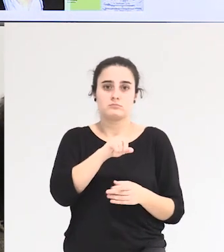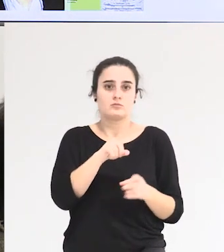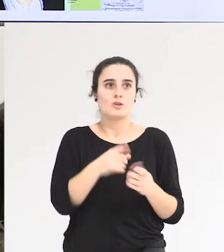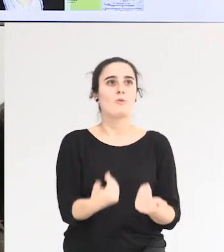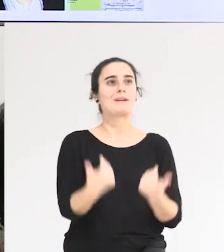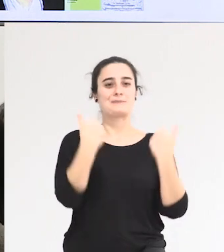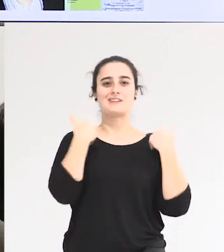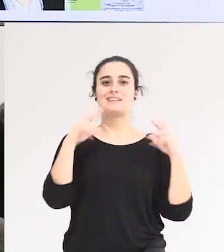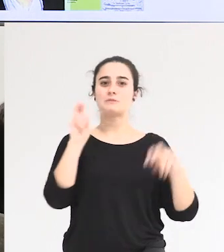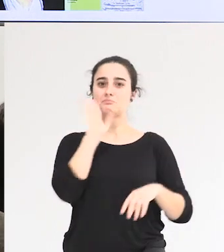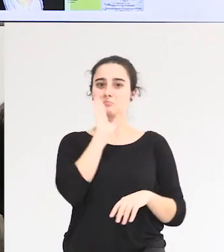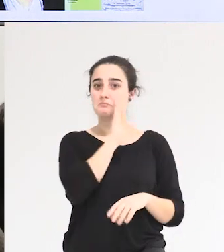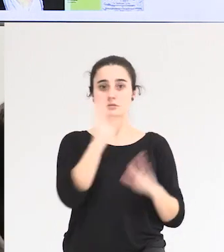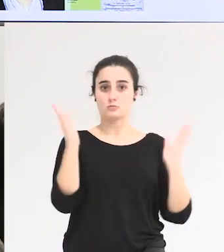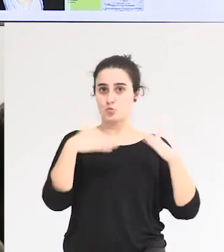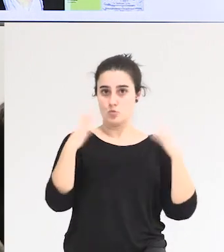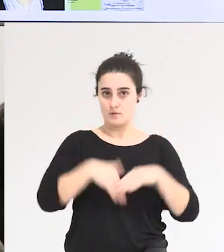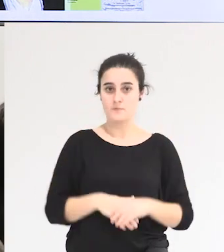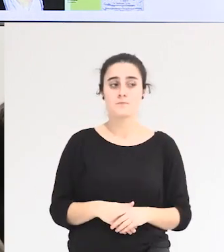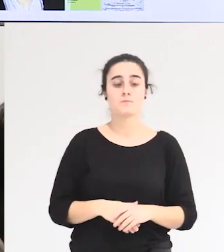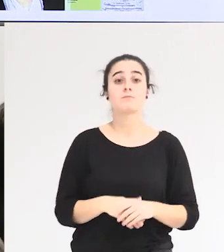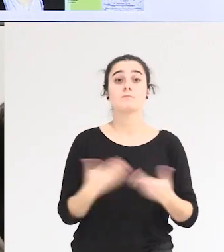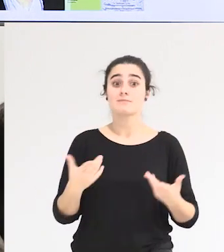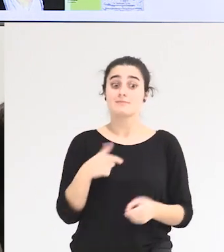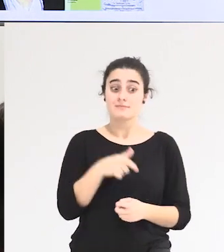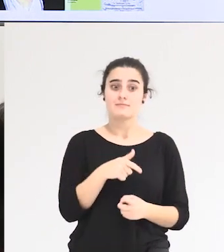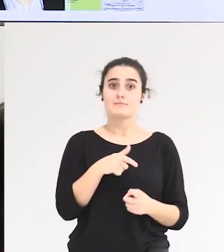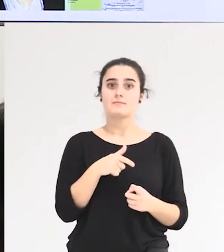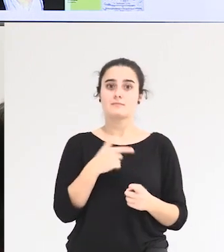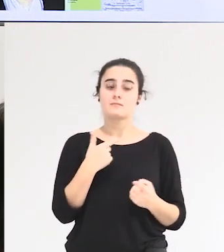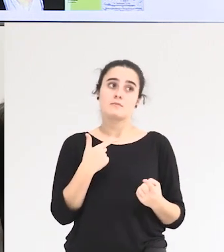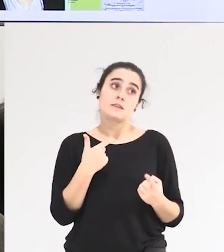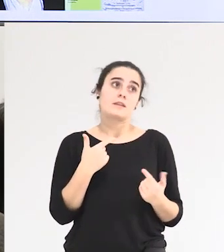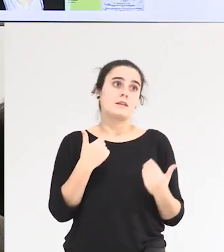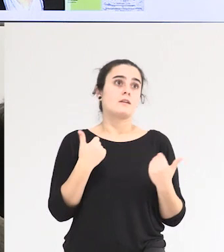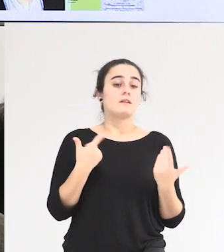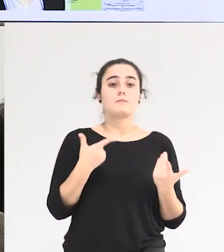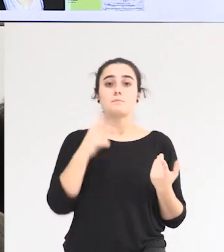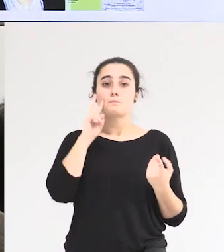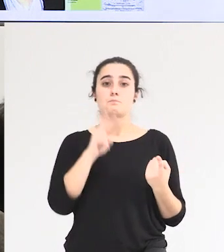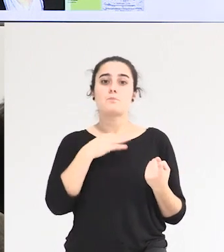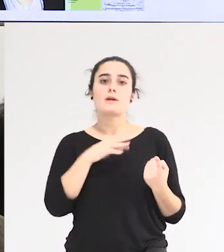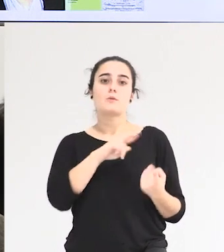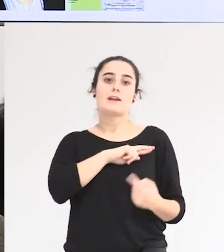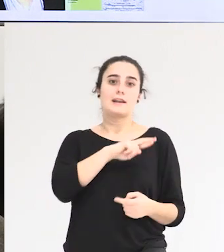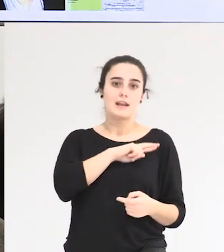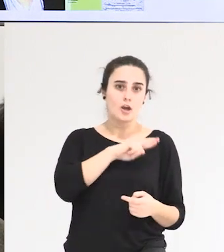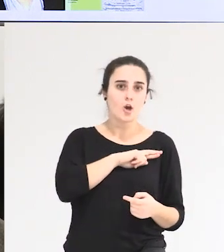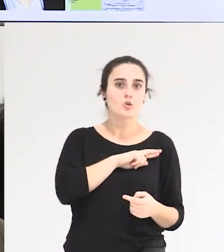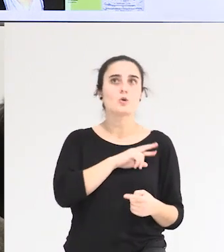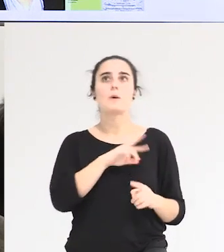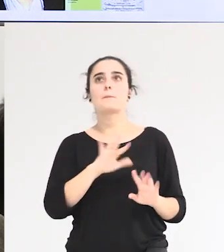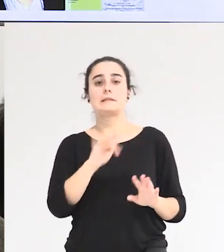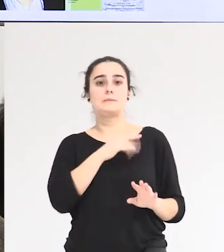ardura hori, ama izatearen ardura hori. Eta hain zuzen ere horregatik ziurrenik oso argi erlijioso eta mistiko